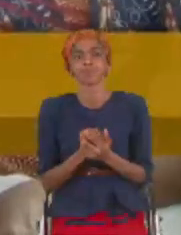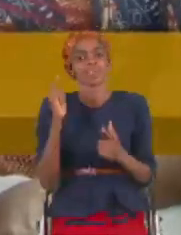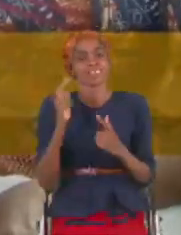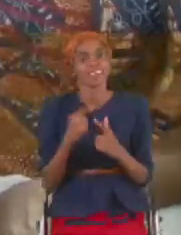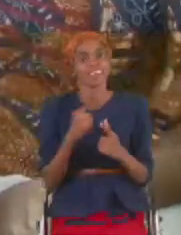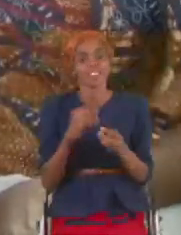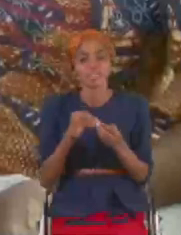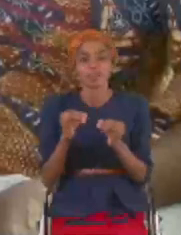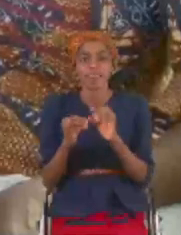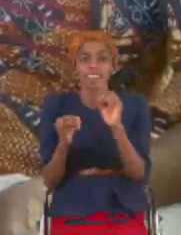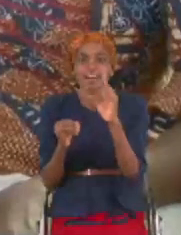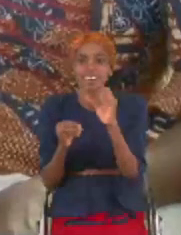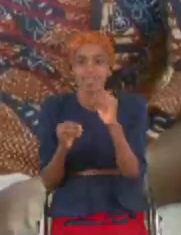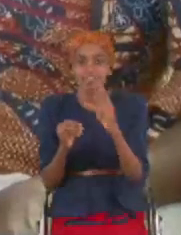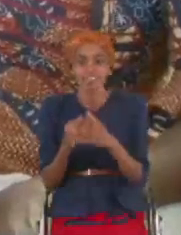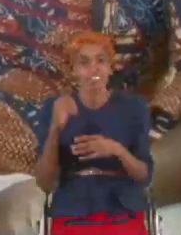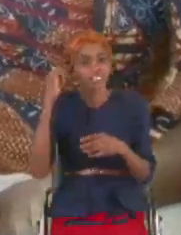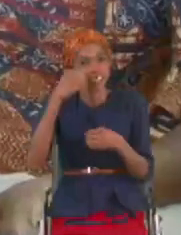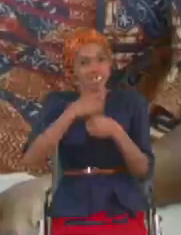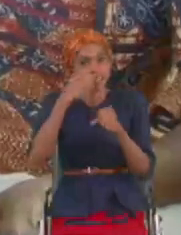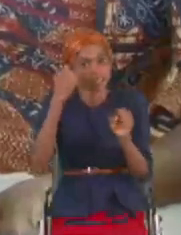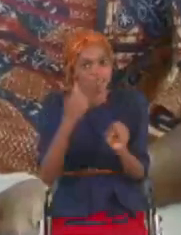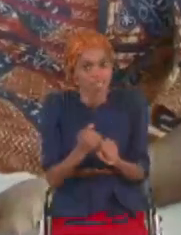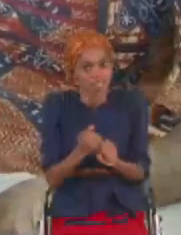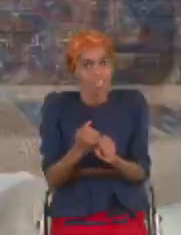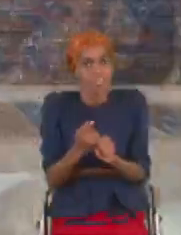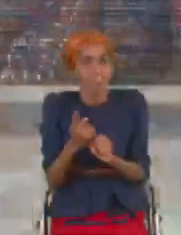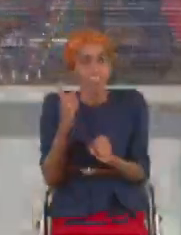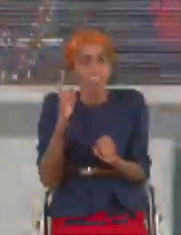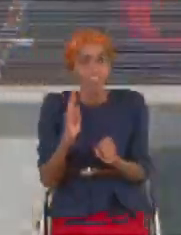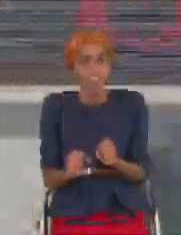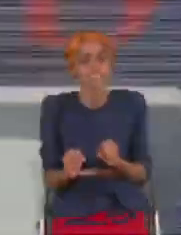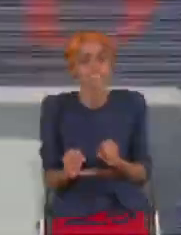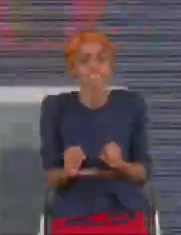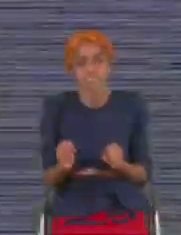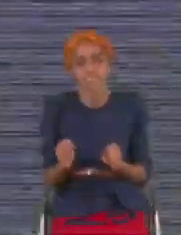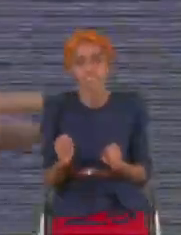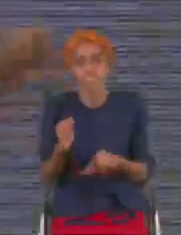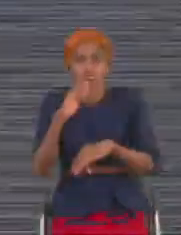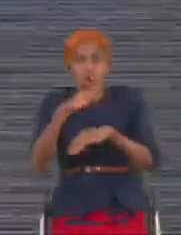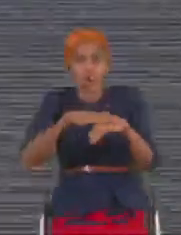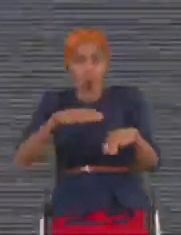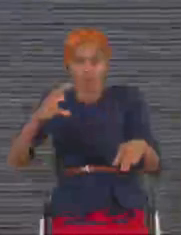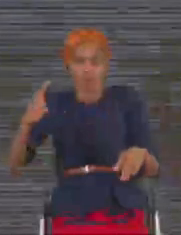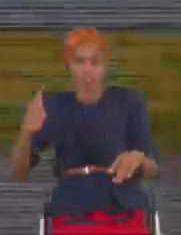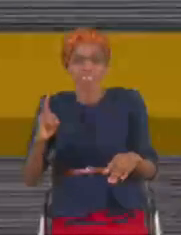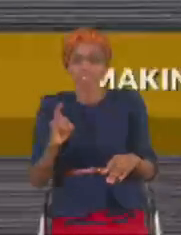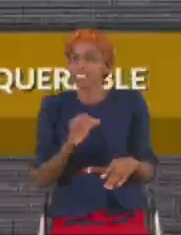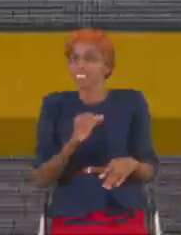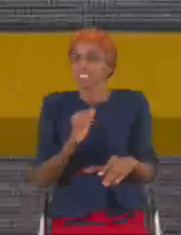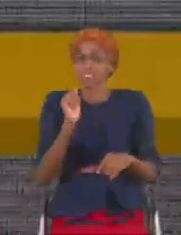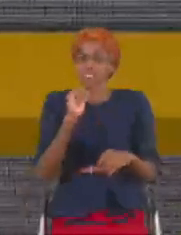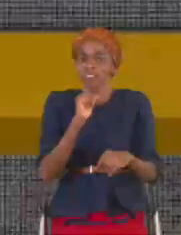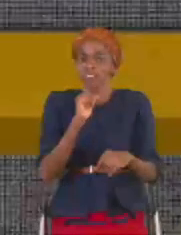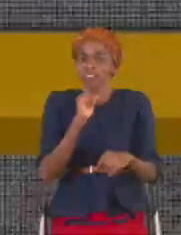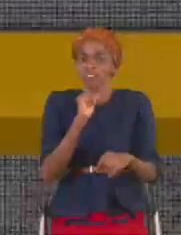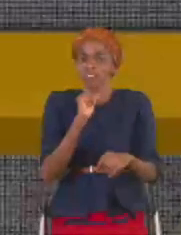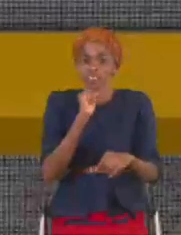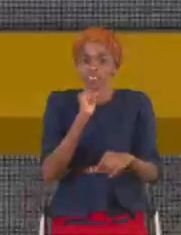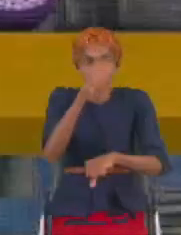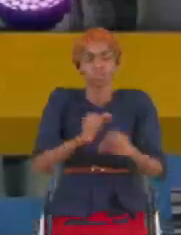11e ans il rend les appeler invincible et à appeler et